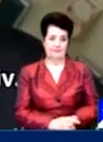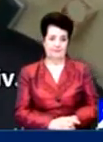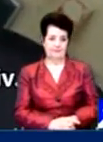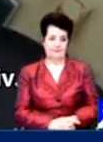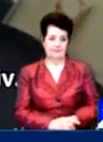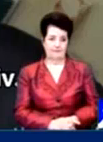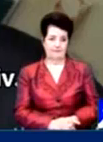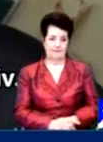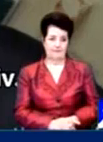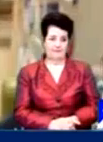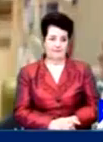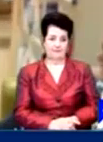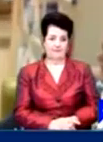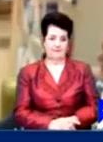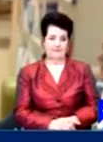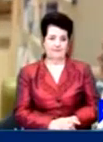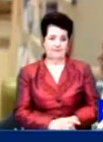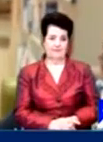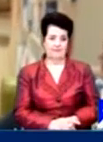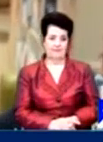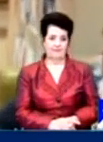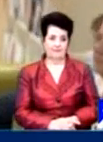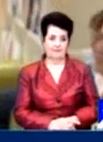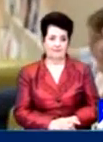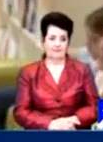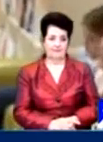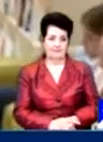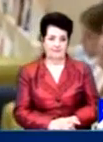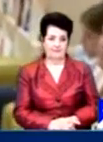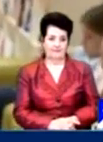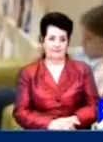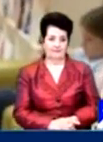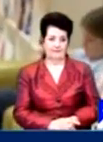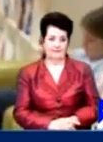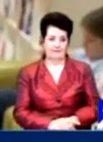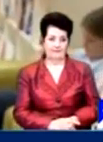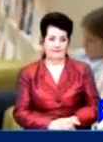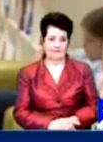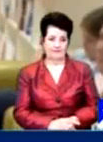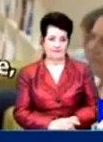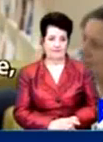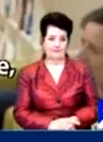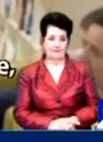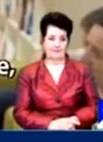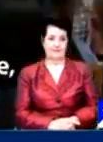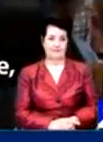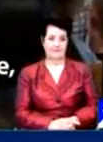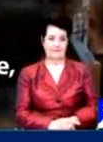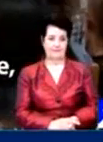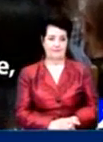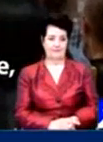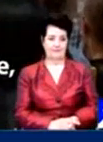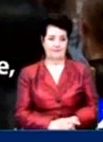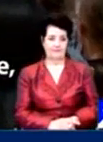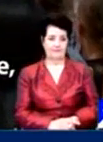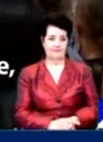mais la musique est aussi un bon vecteur. Nos étudiants sont vraiment des étudiants amateurs. Il faut bien comprendre que ce sont des enfants qui font de la